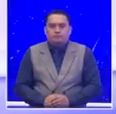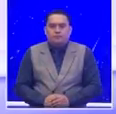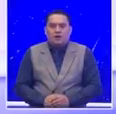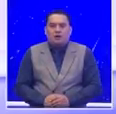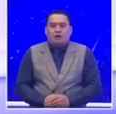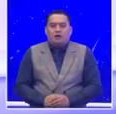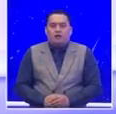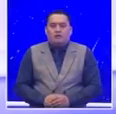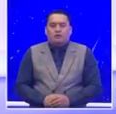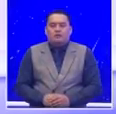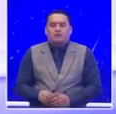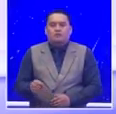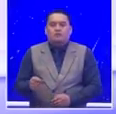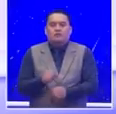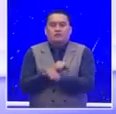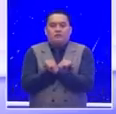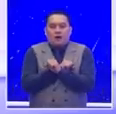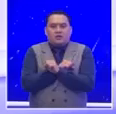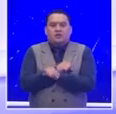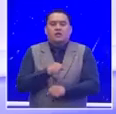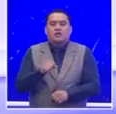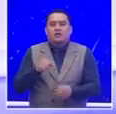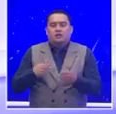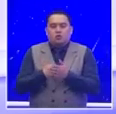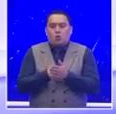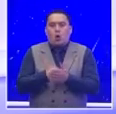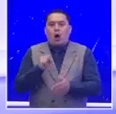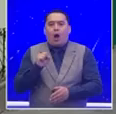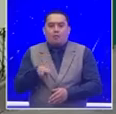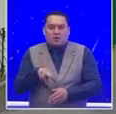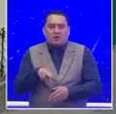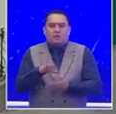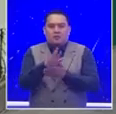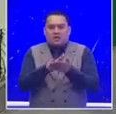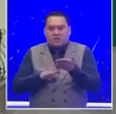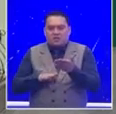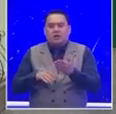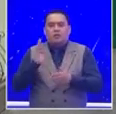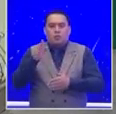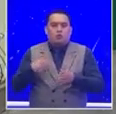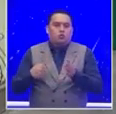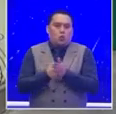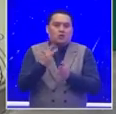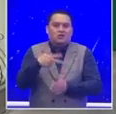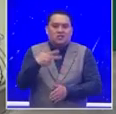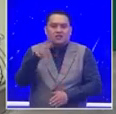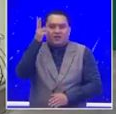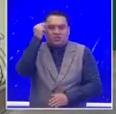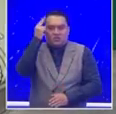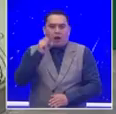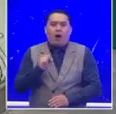Выходные в России продлеваются до конца апреля. Президент Владимир Путин продлил режим борьбы с коронавирусом до 30 числа. В